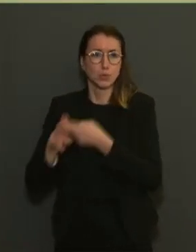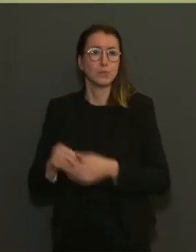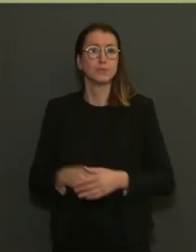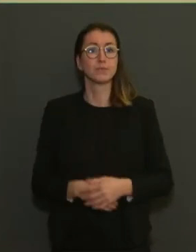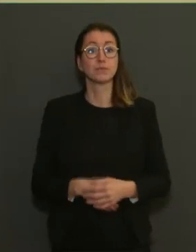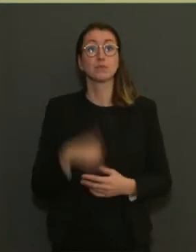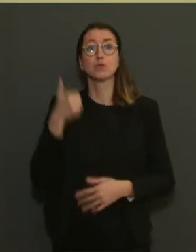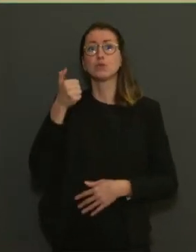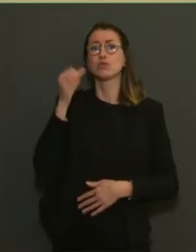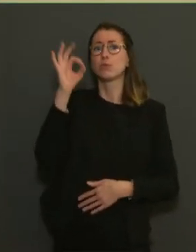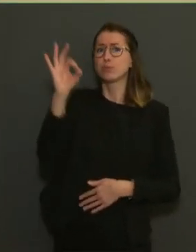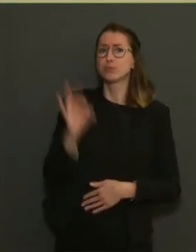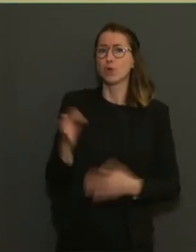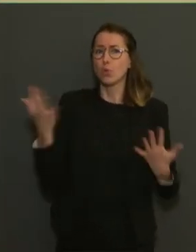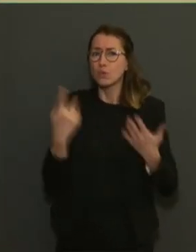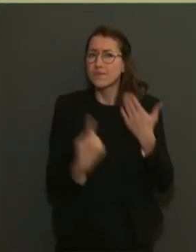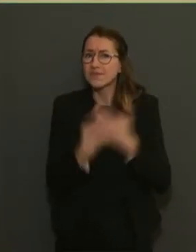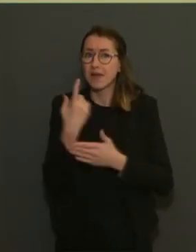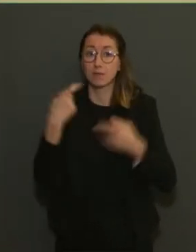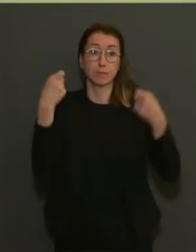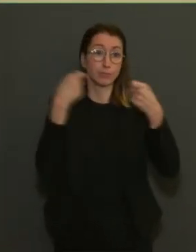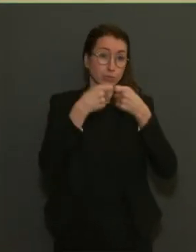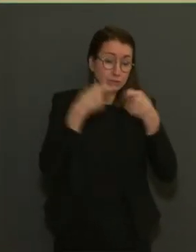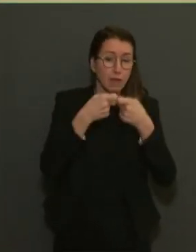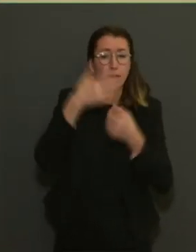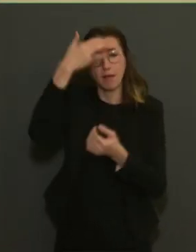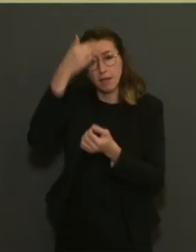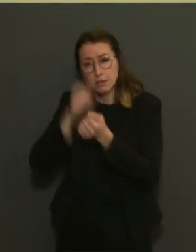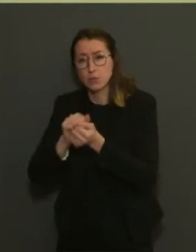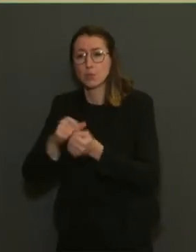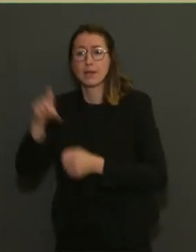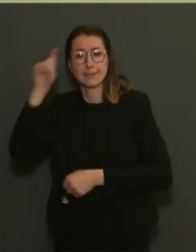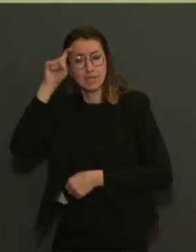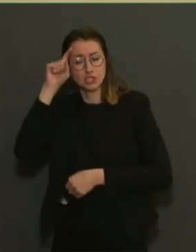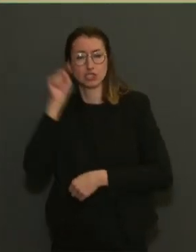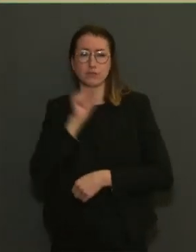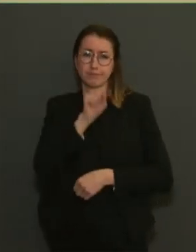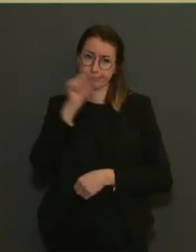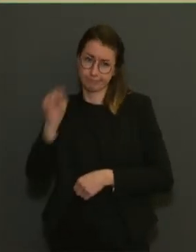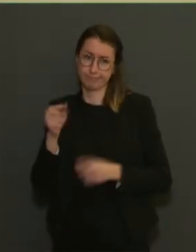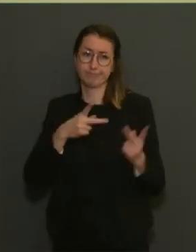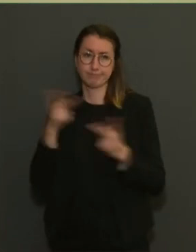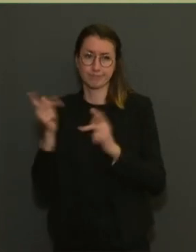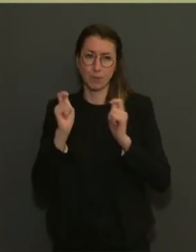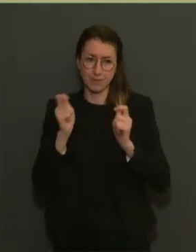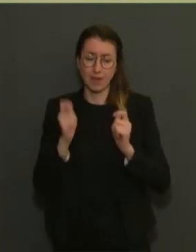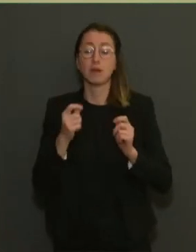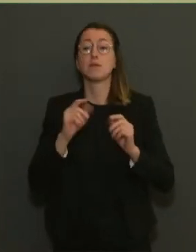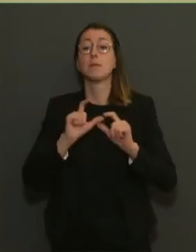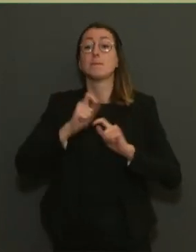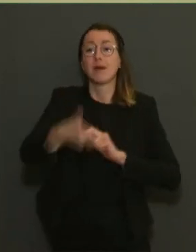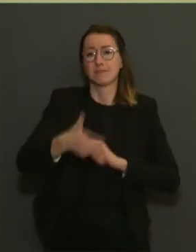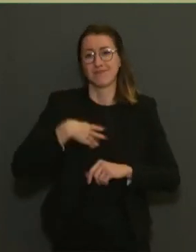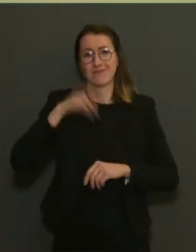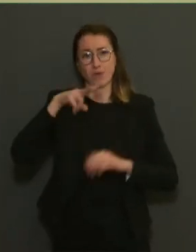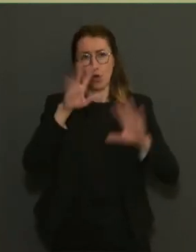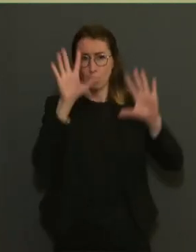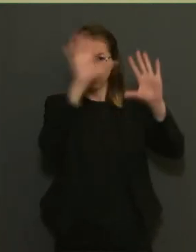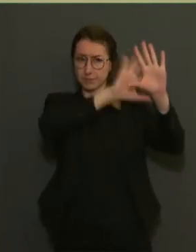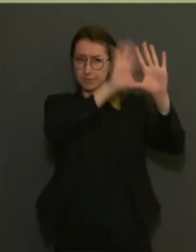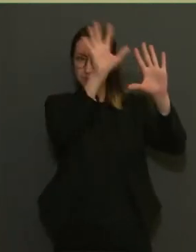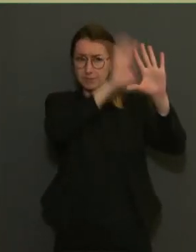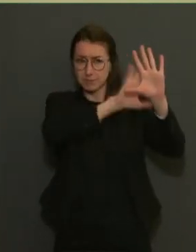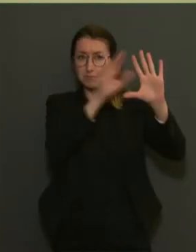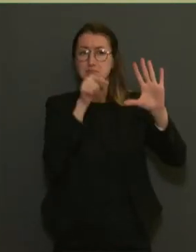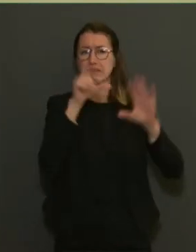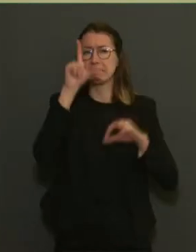Bruxelles, au Hainaut et à Liège. Ils sont suivis par les 2 Flandres dans lesquelles on a à peu près, dans chacune d'entre elles, 10%